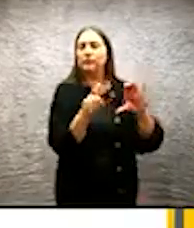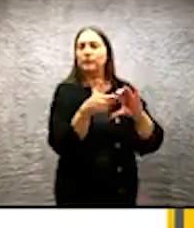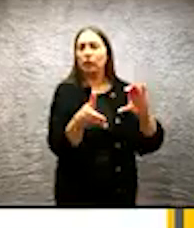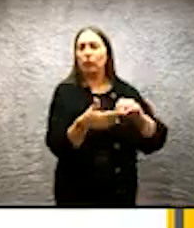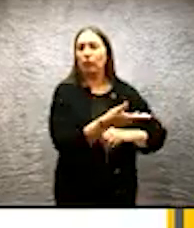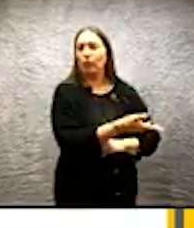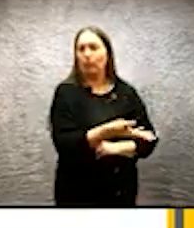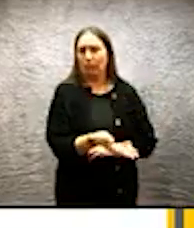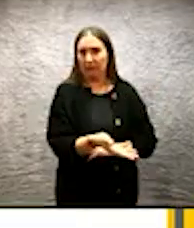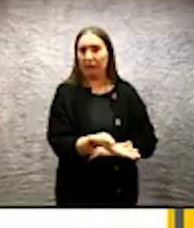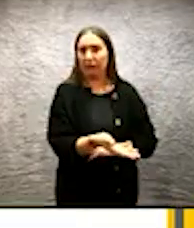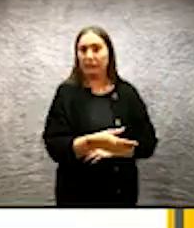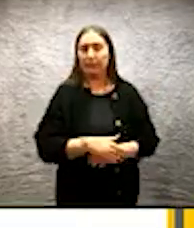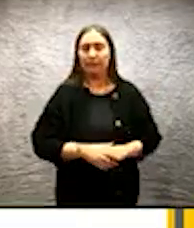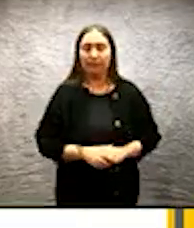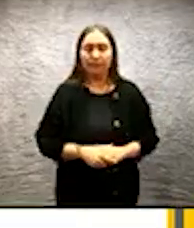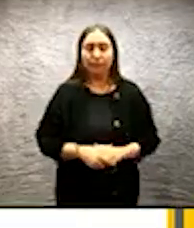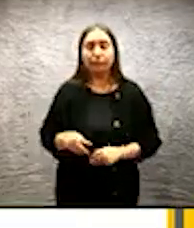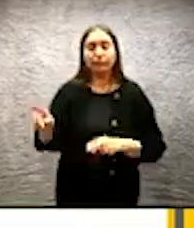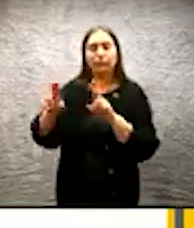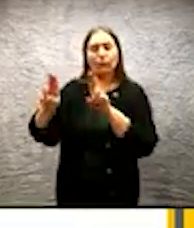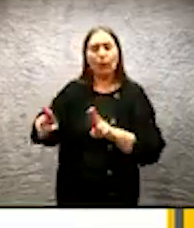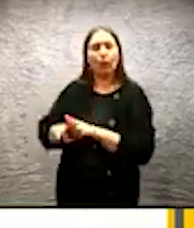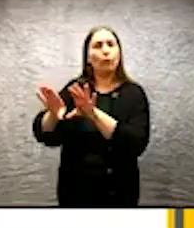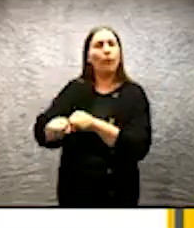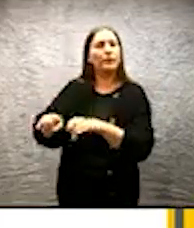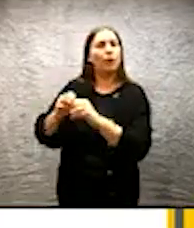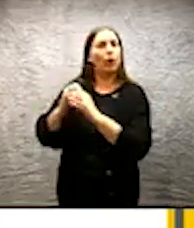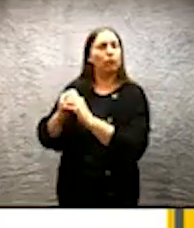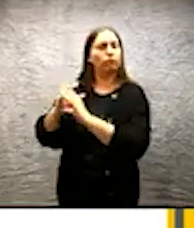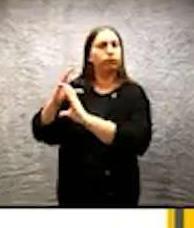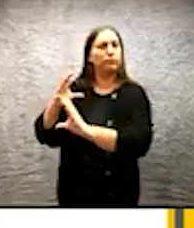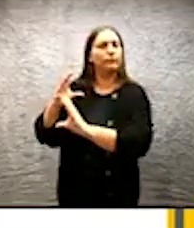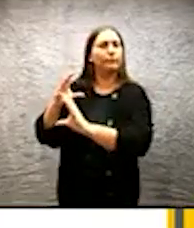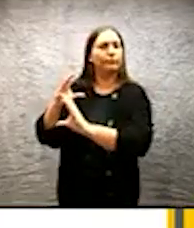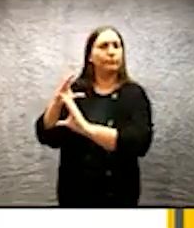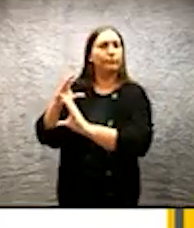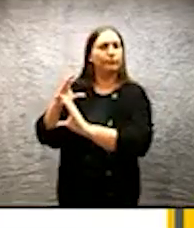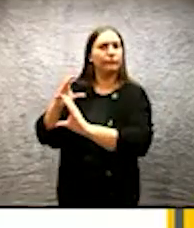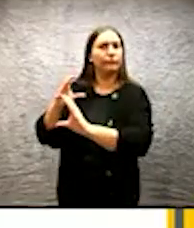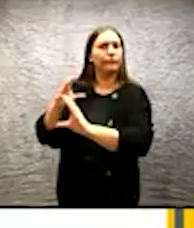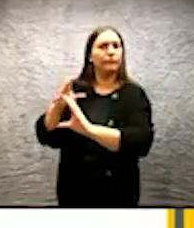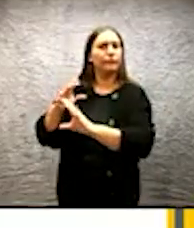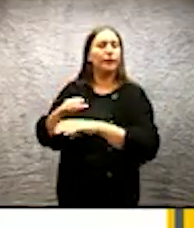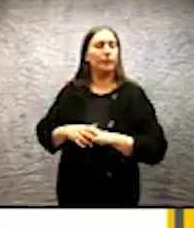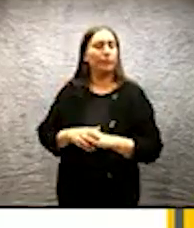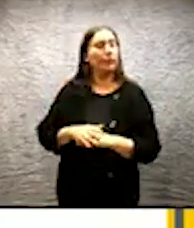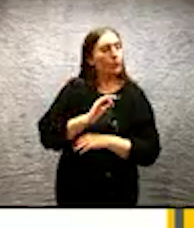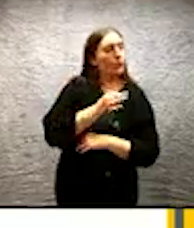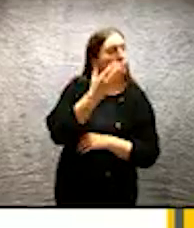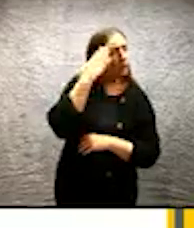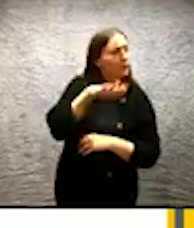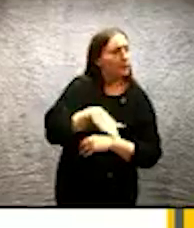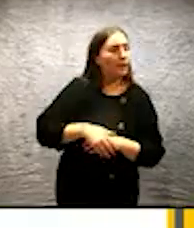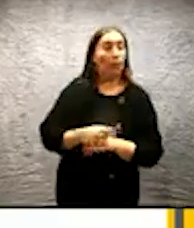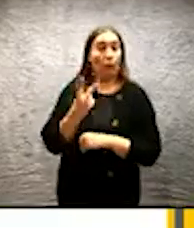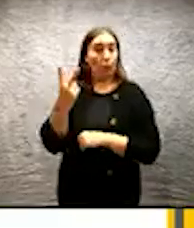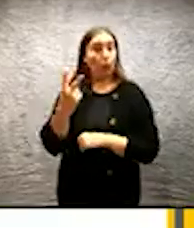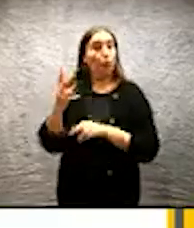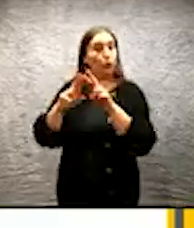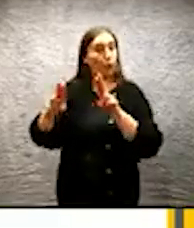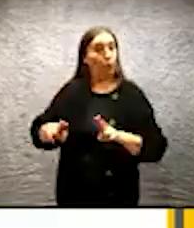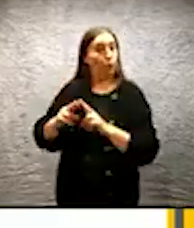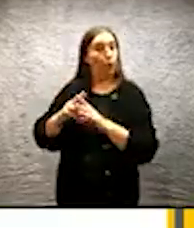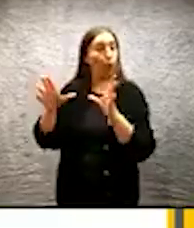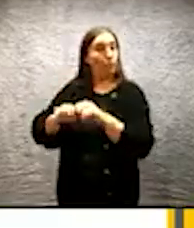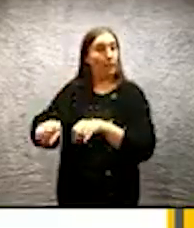4 600 €. Donc il y a un Renault Master. Oui, je sais. Et il y a deux Renault Master. Le premier